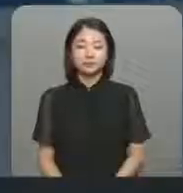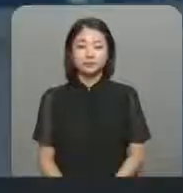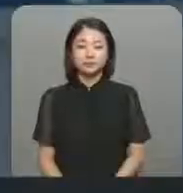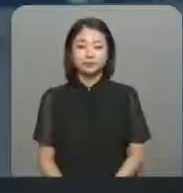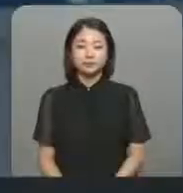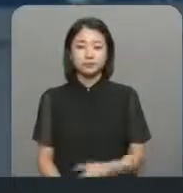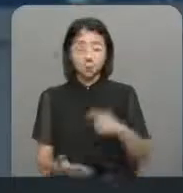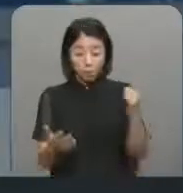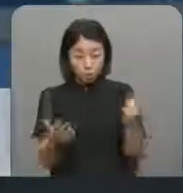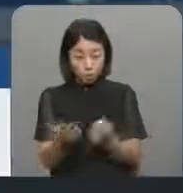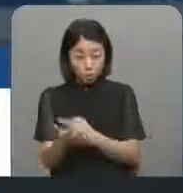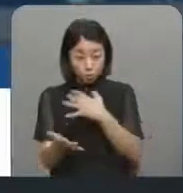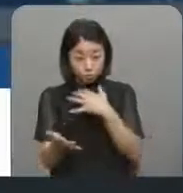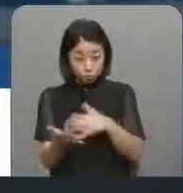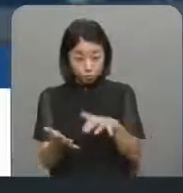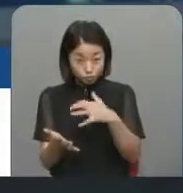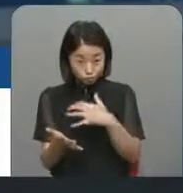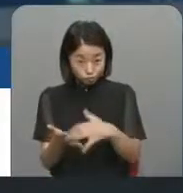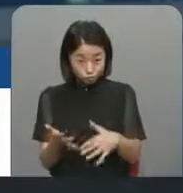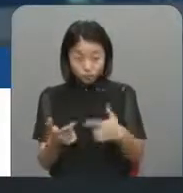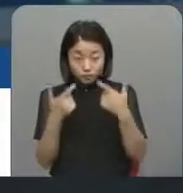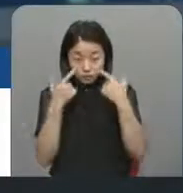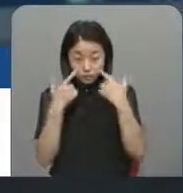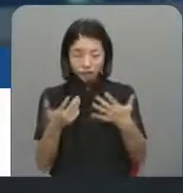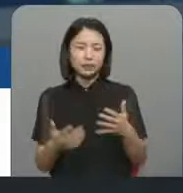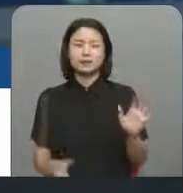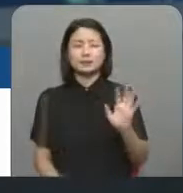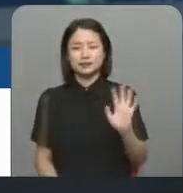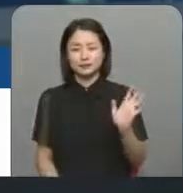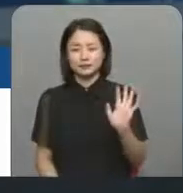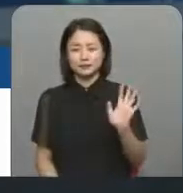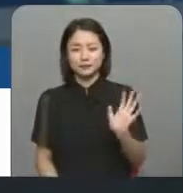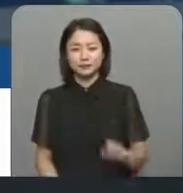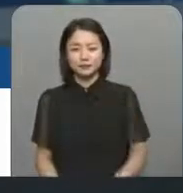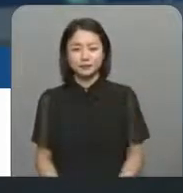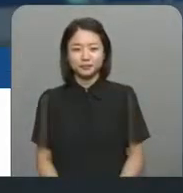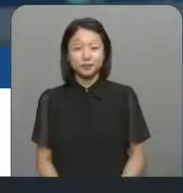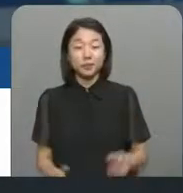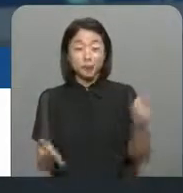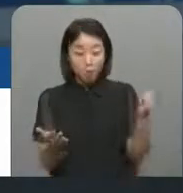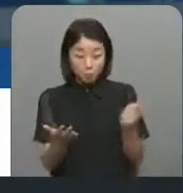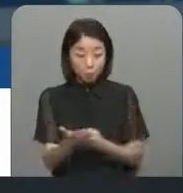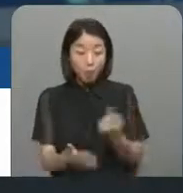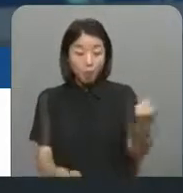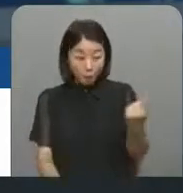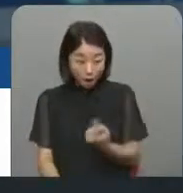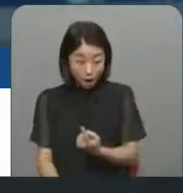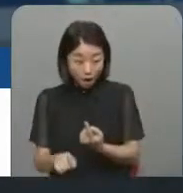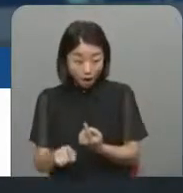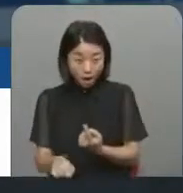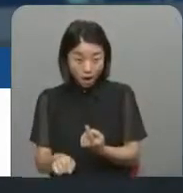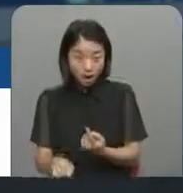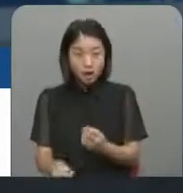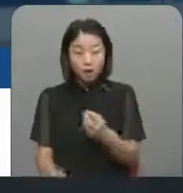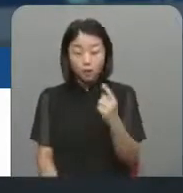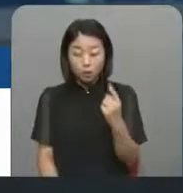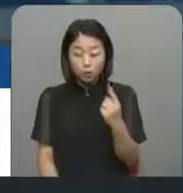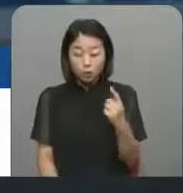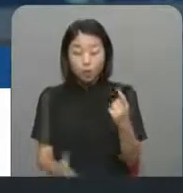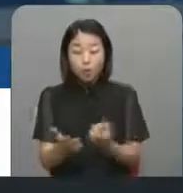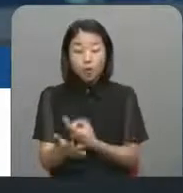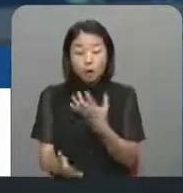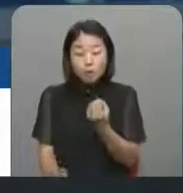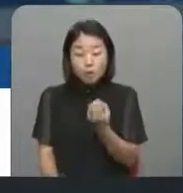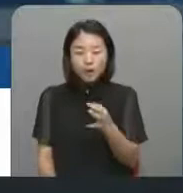치는 횟수에 대한 보장은 명확하게 말씀드리면 아니고요. 그 골프 이용을 하셨을 때 이용 요금에 대한